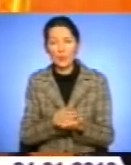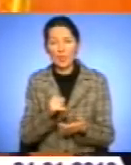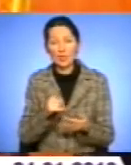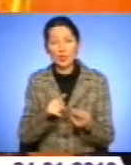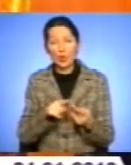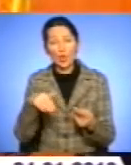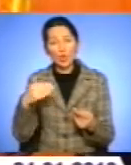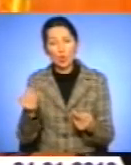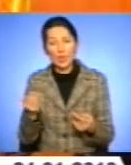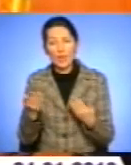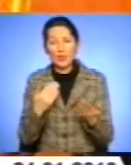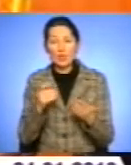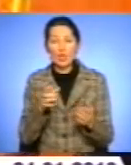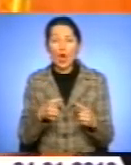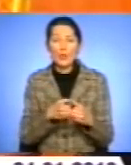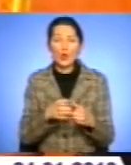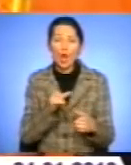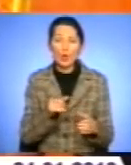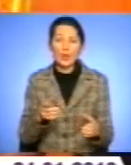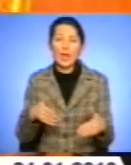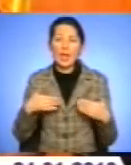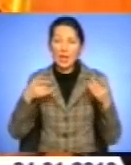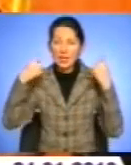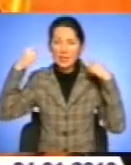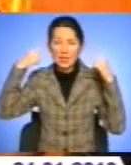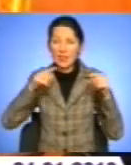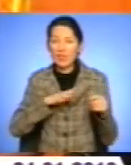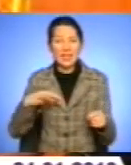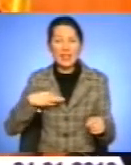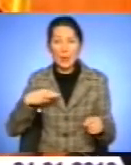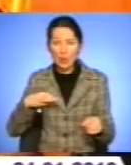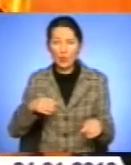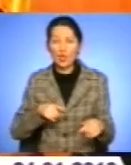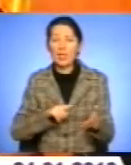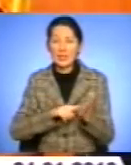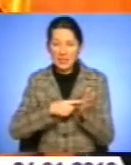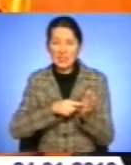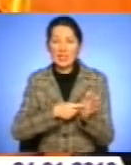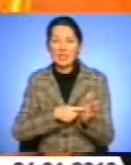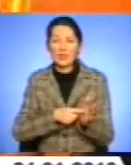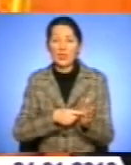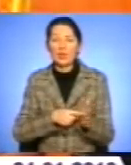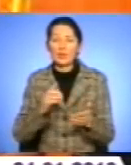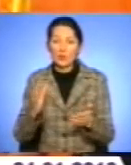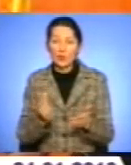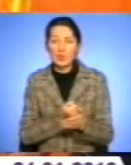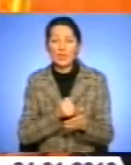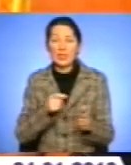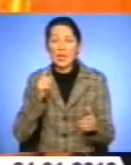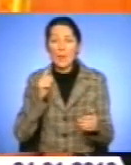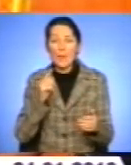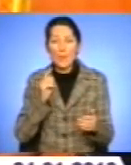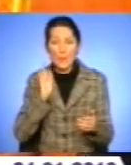людина з досвідом. Досвід великий і господарської роботи,